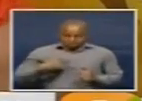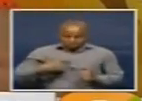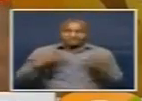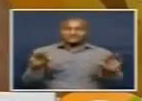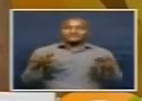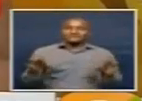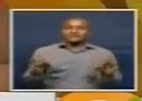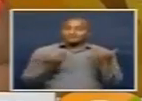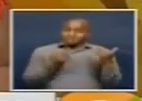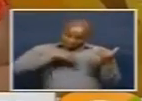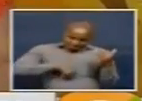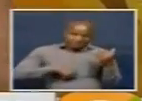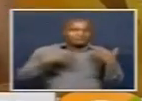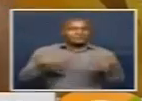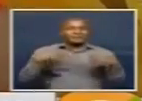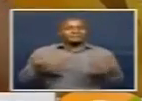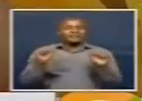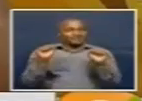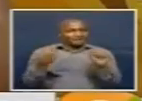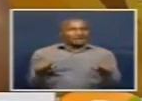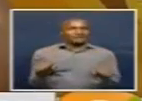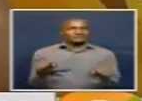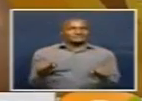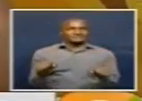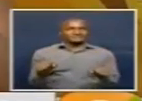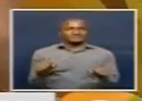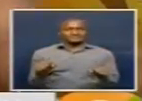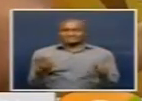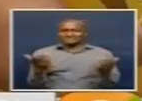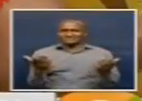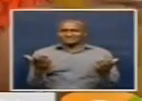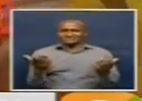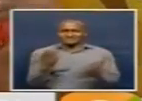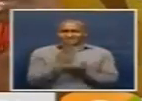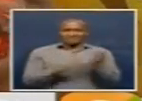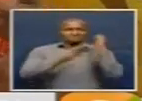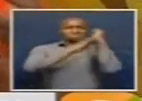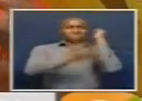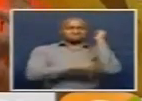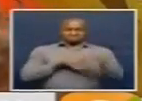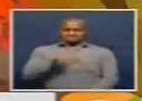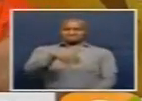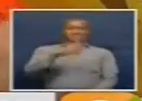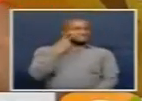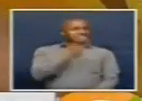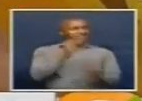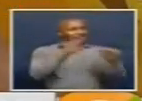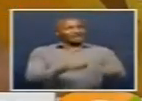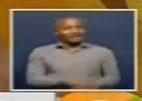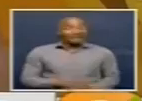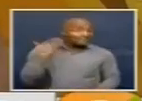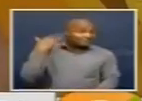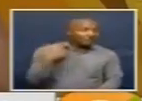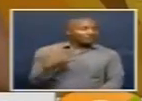nguo umekaza lile tumbo mpaka mtu akikuona mbele kitumbo hicho kiko mbele. Kusema ule kweli, mimba zetu za zamani tulikuwa ina haya